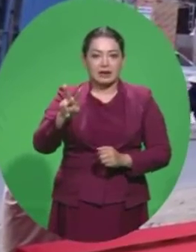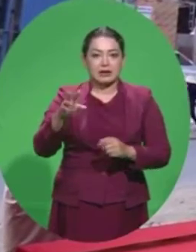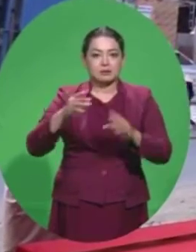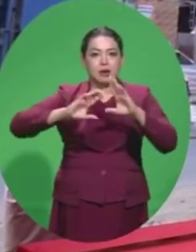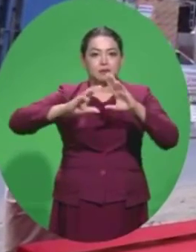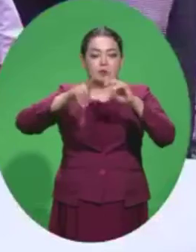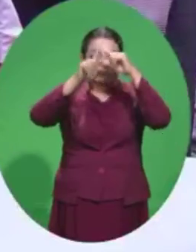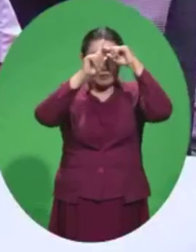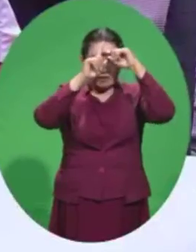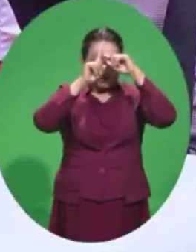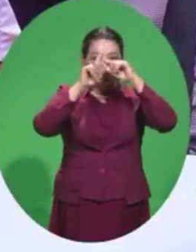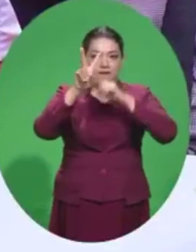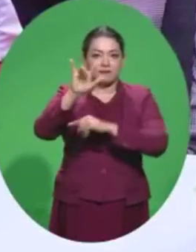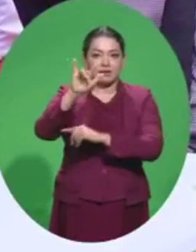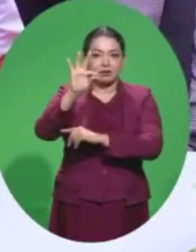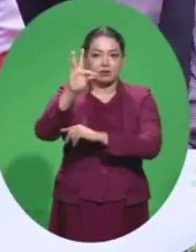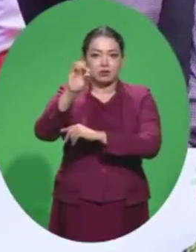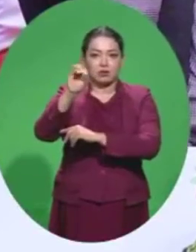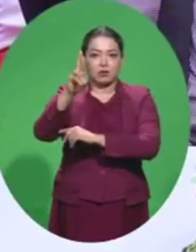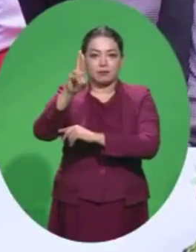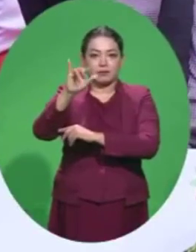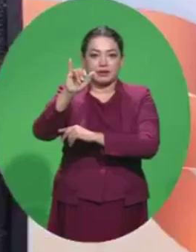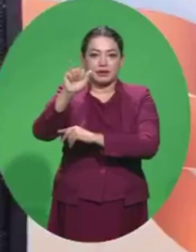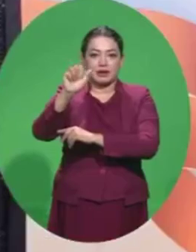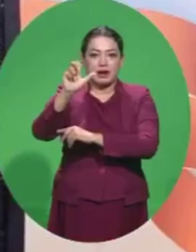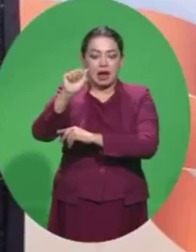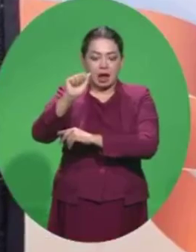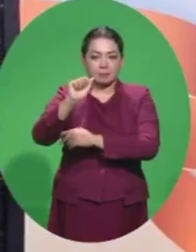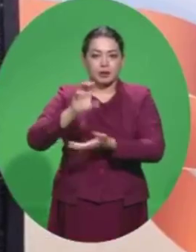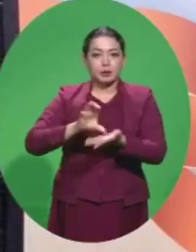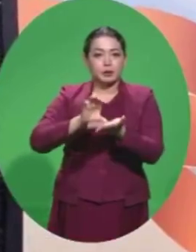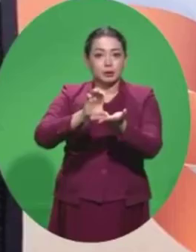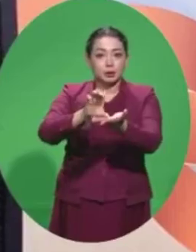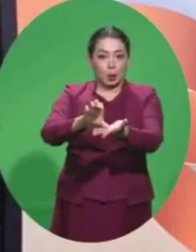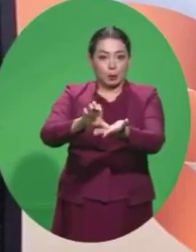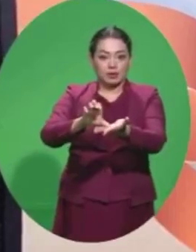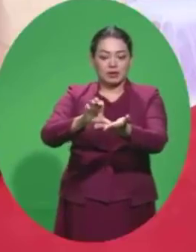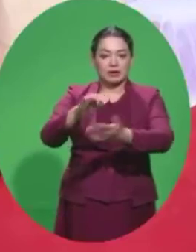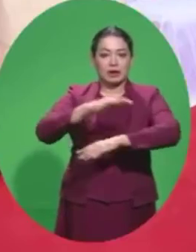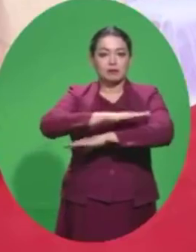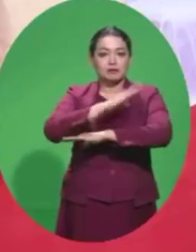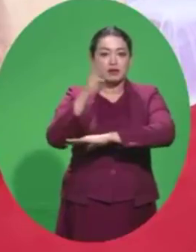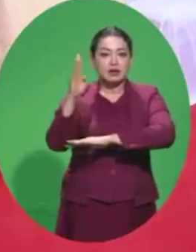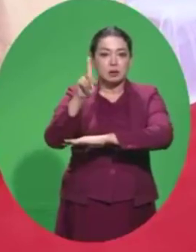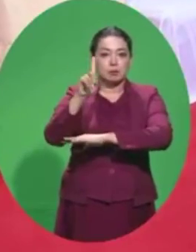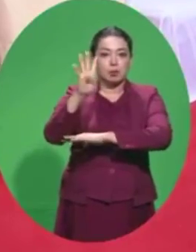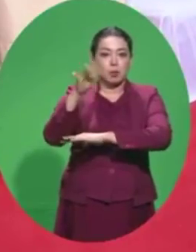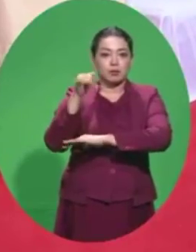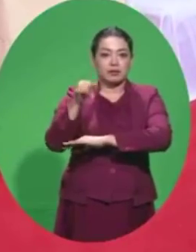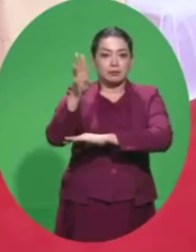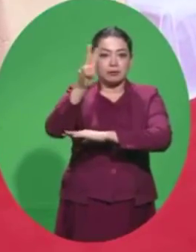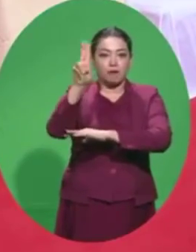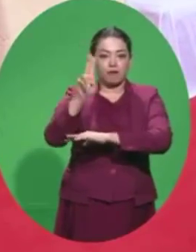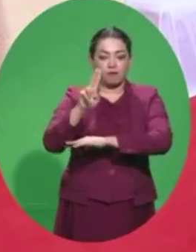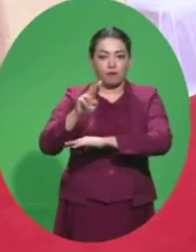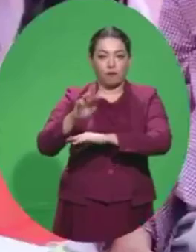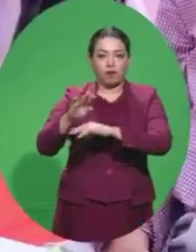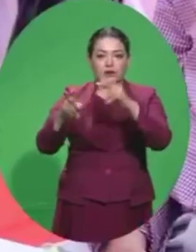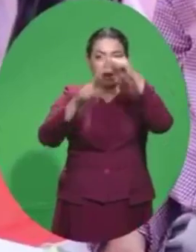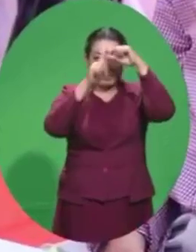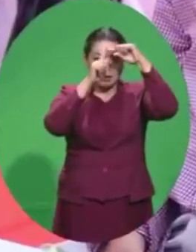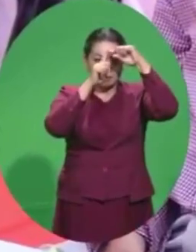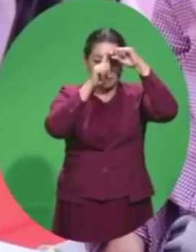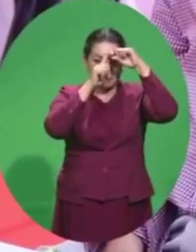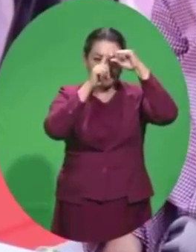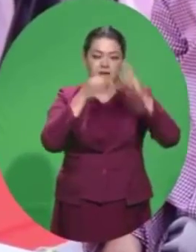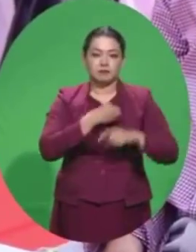mới vừa đưa vào hoạt động, được đầu tư cơ sở vật chất hiện đại với quy mô gần 1.400 m2, phục vụ chức năng khám và điều trị ngoại